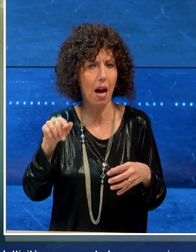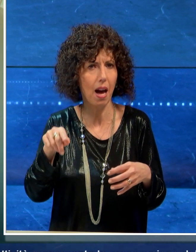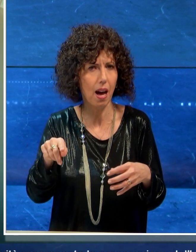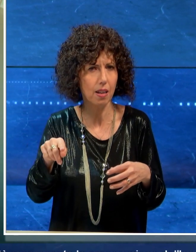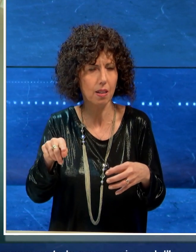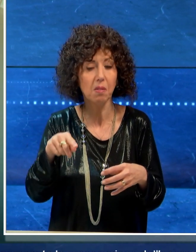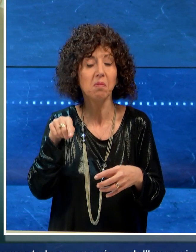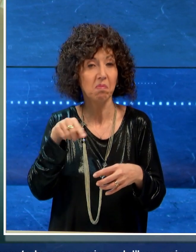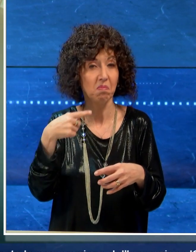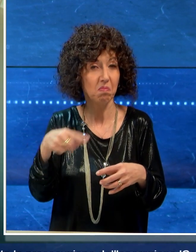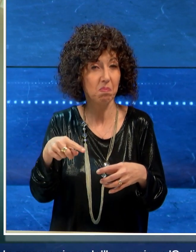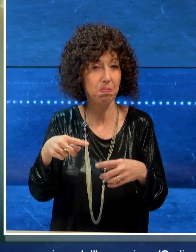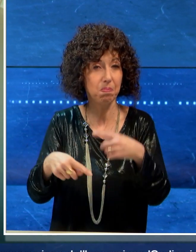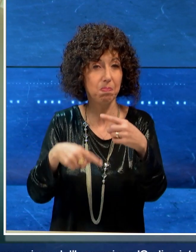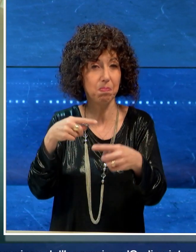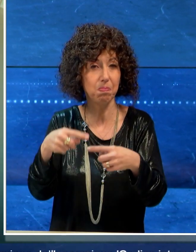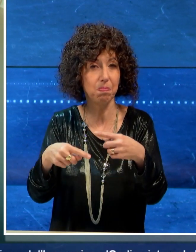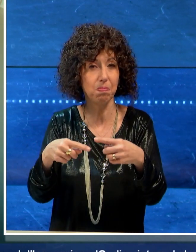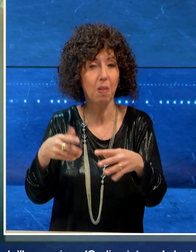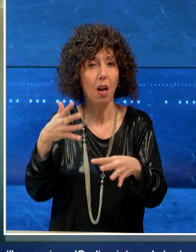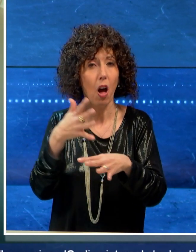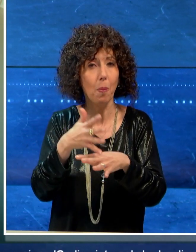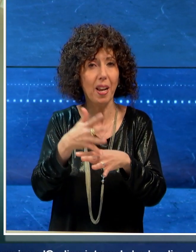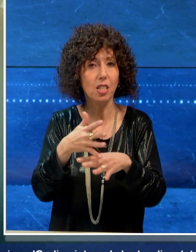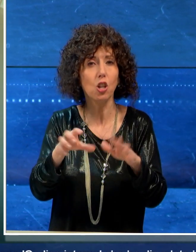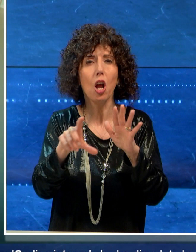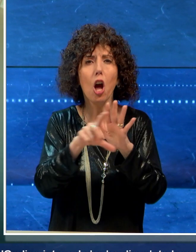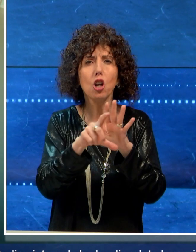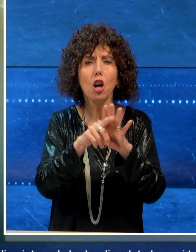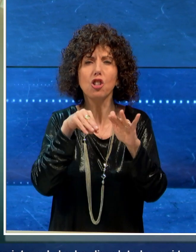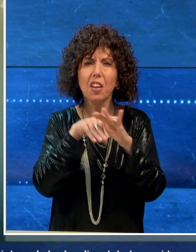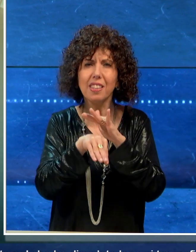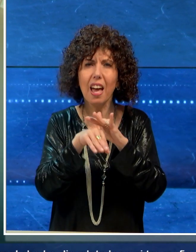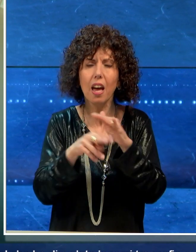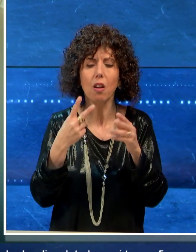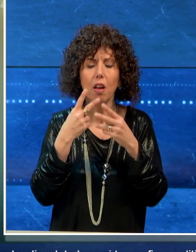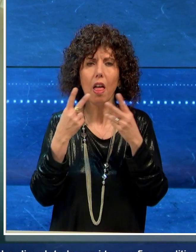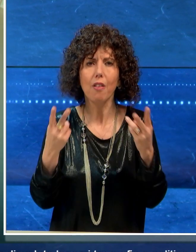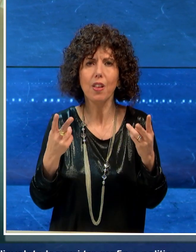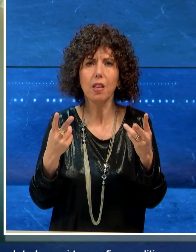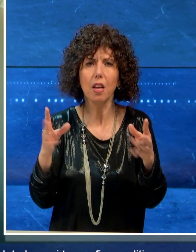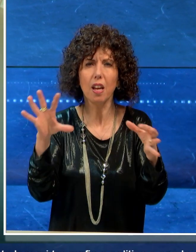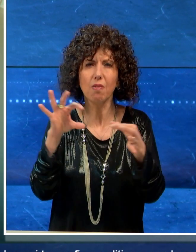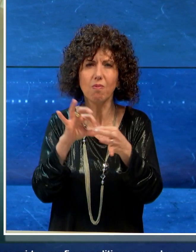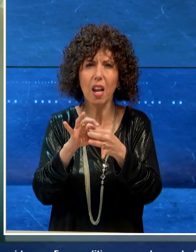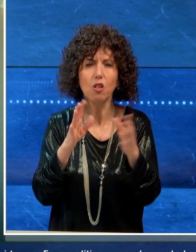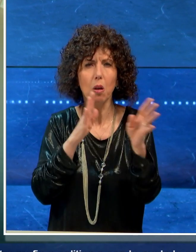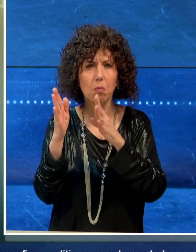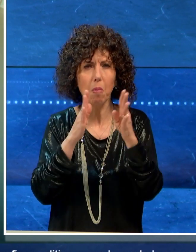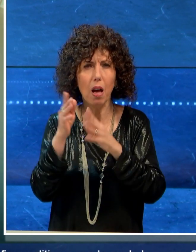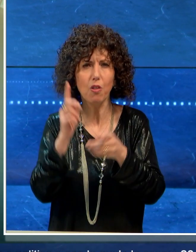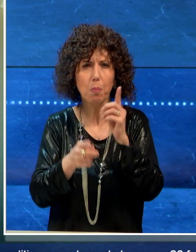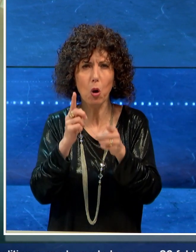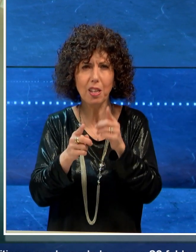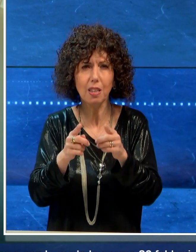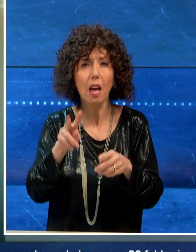dell'operazione codice interno che ha disvelato legami tra mafia e politica e con la quale lo